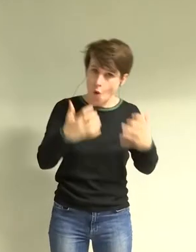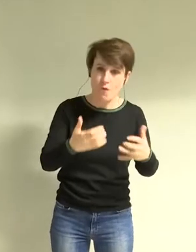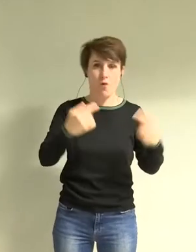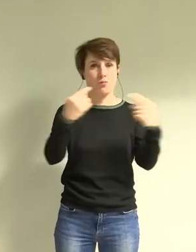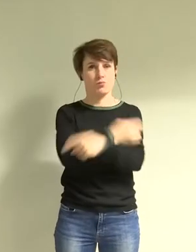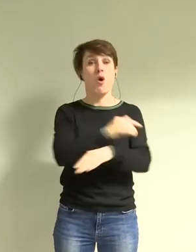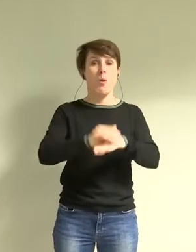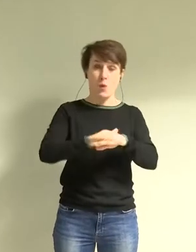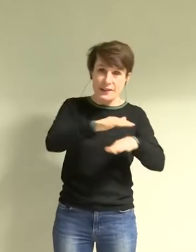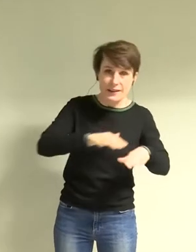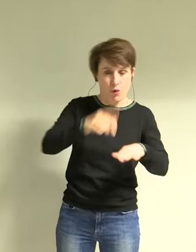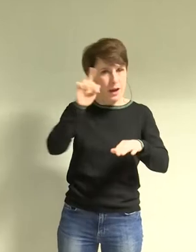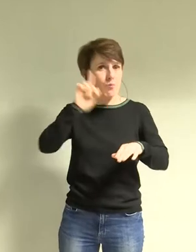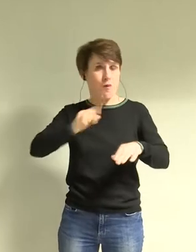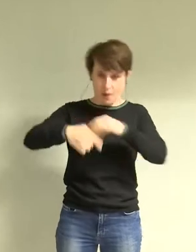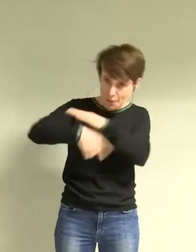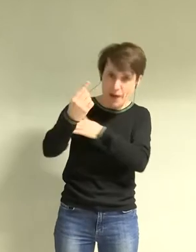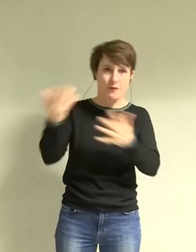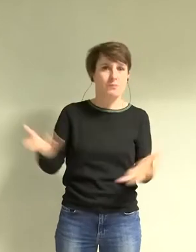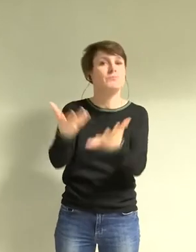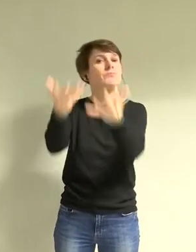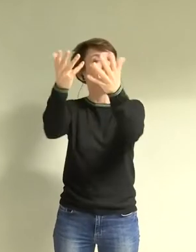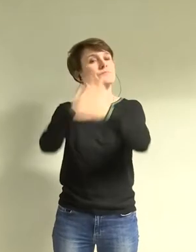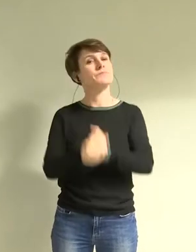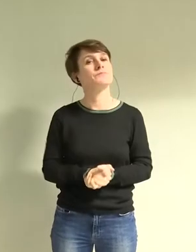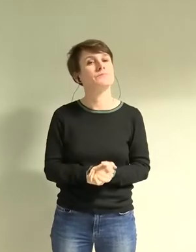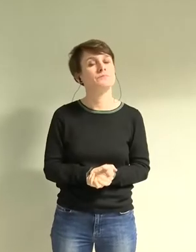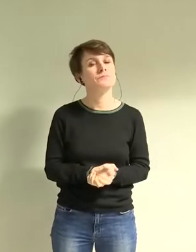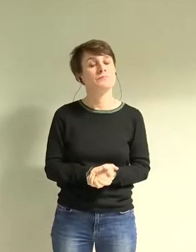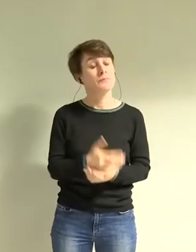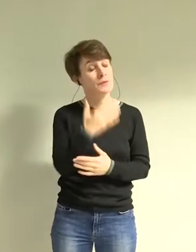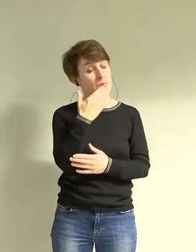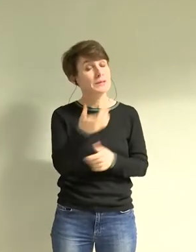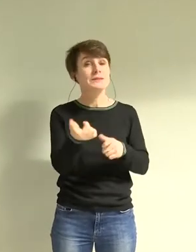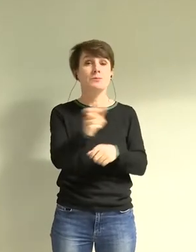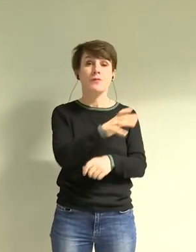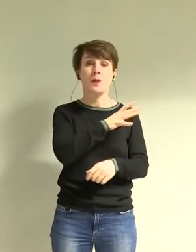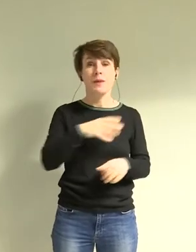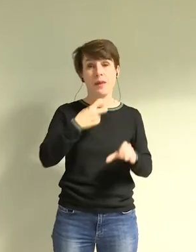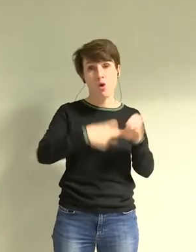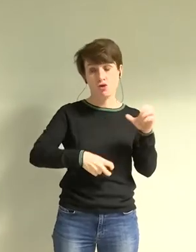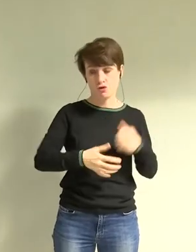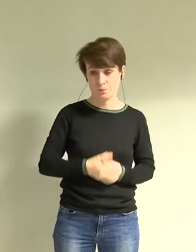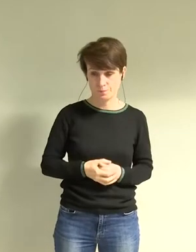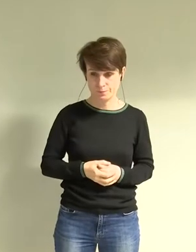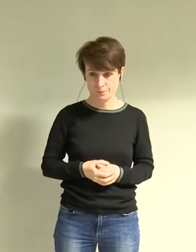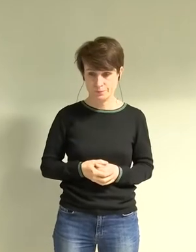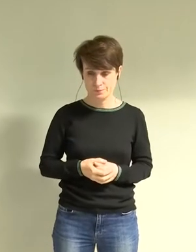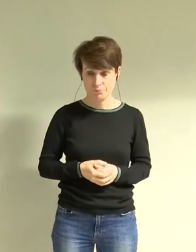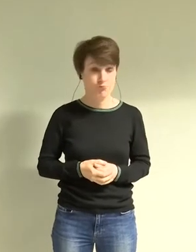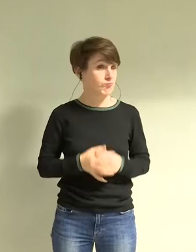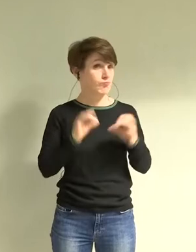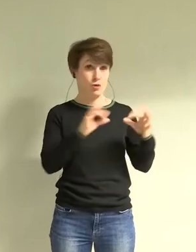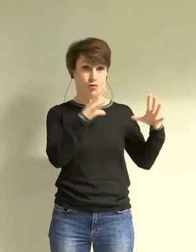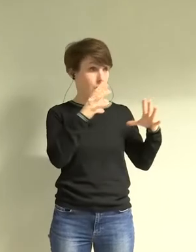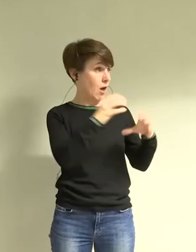femmes merci merci madame roche merci monsieur le maire tout vient d'être dit sur